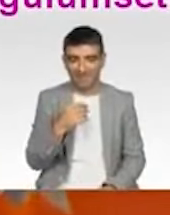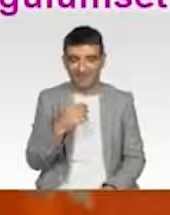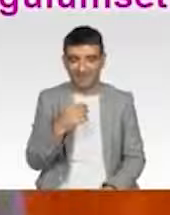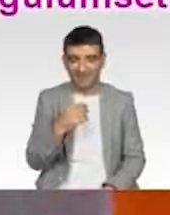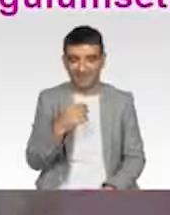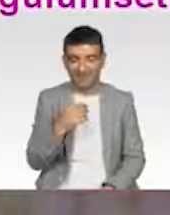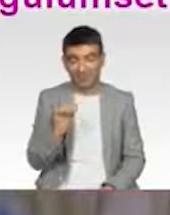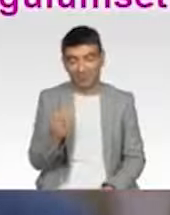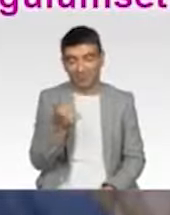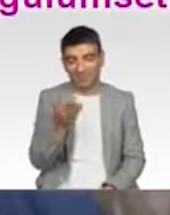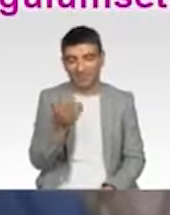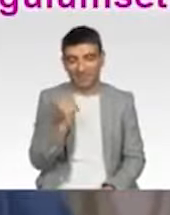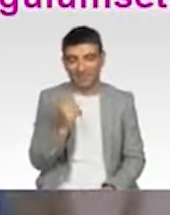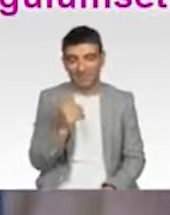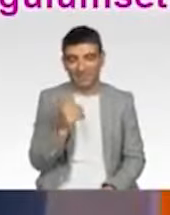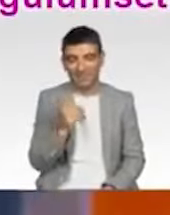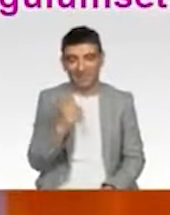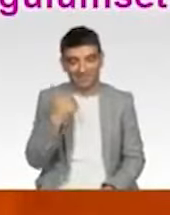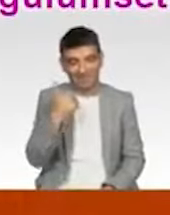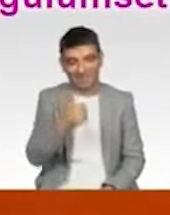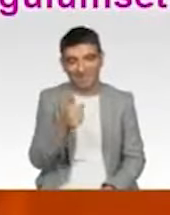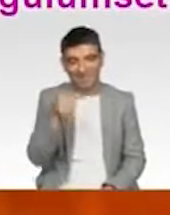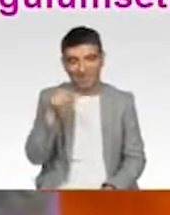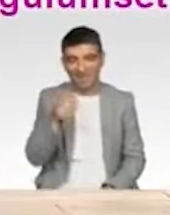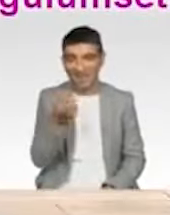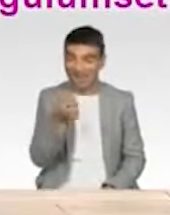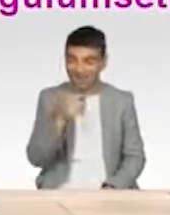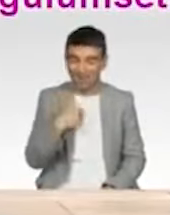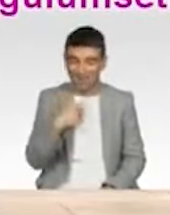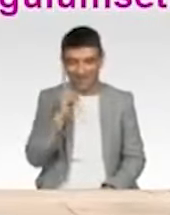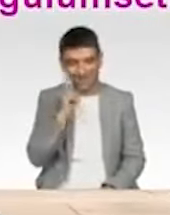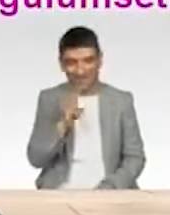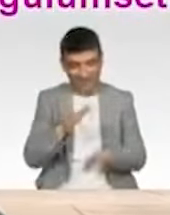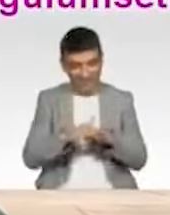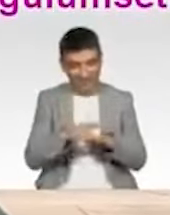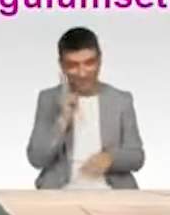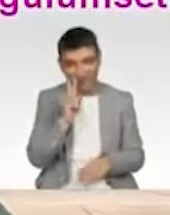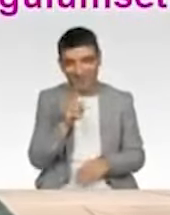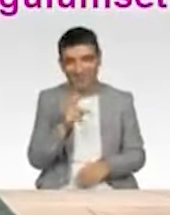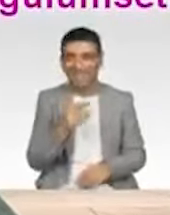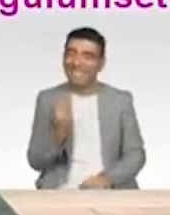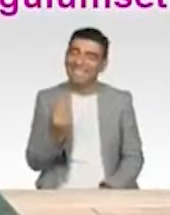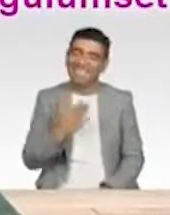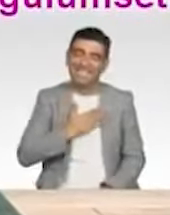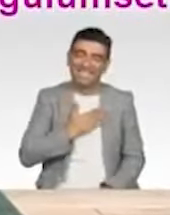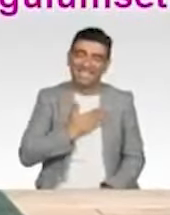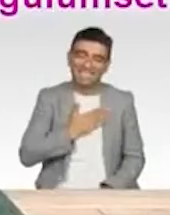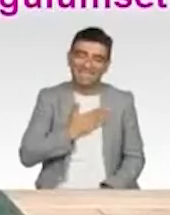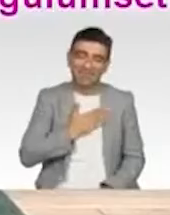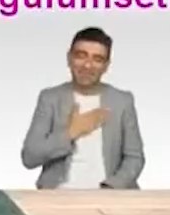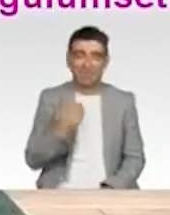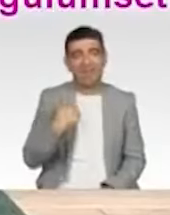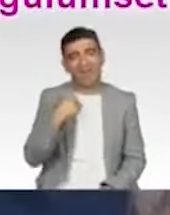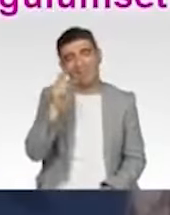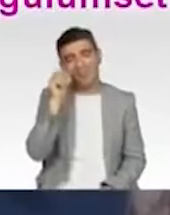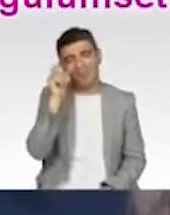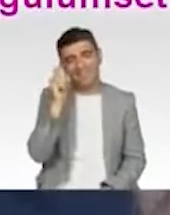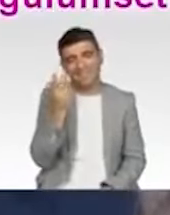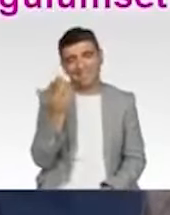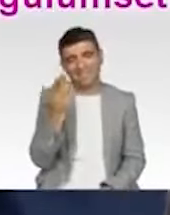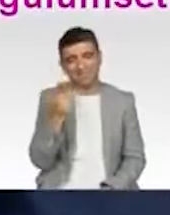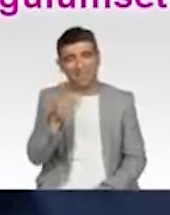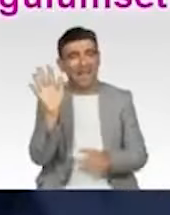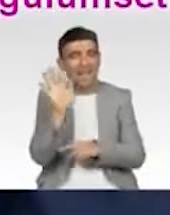Almaz mı? Bravo. Bu fragman olsun. Az sonra çalacağım. Nasılsın? Çok şükür iyiyim. Sen özledik seni ya. Ya ben de özledim sizi. Vallahi